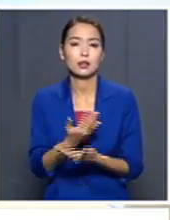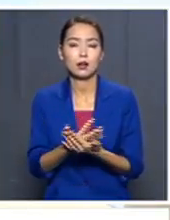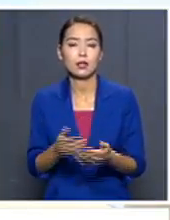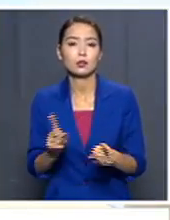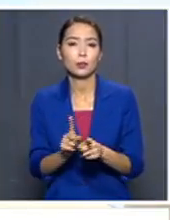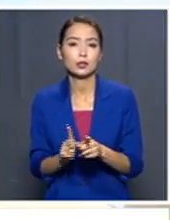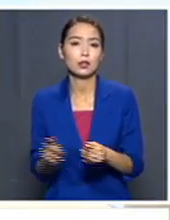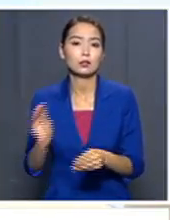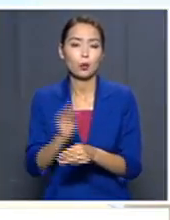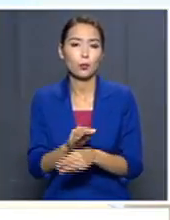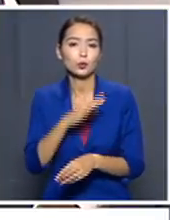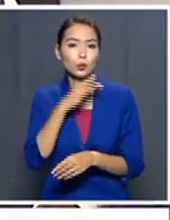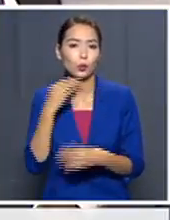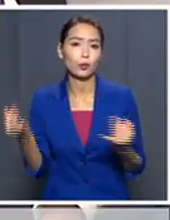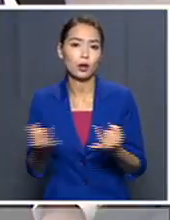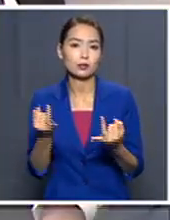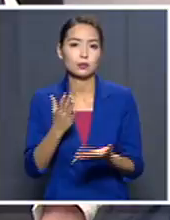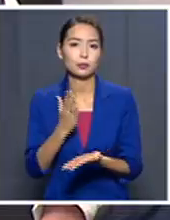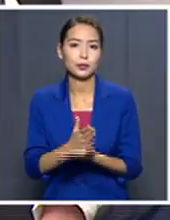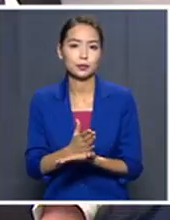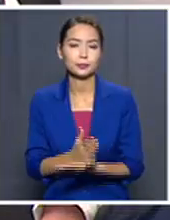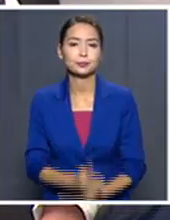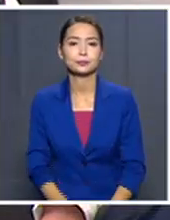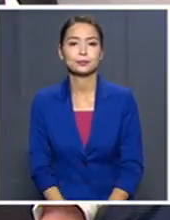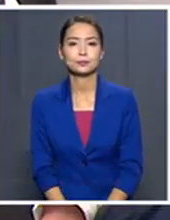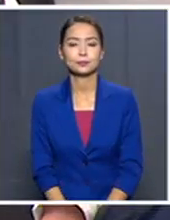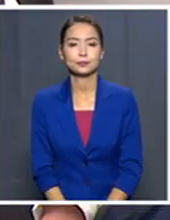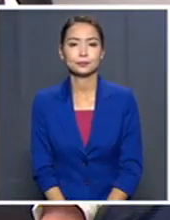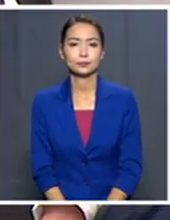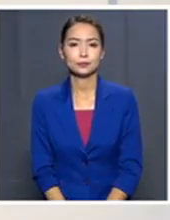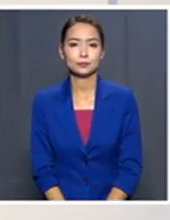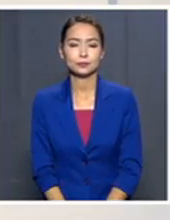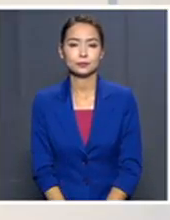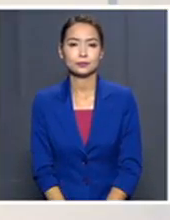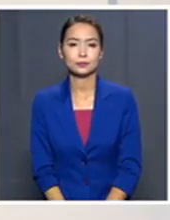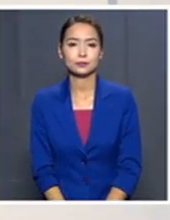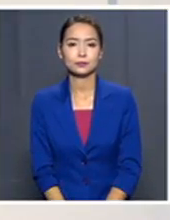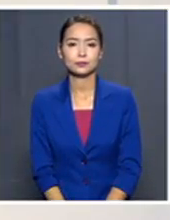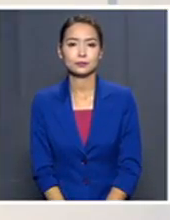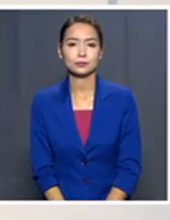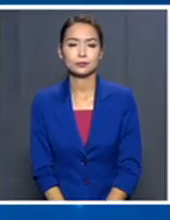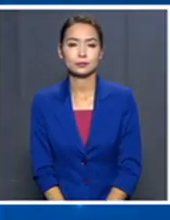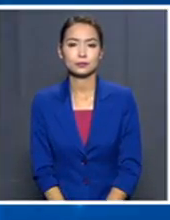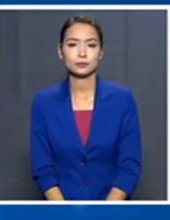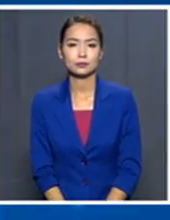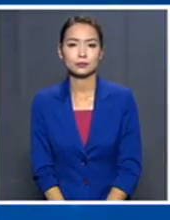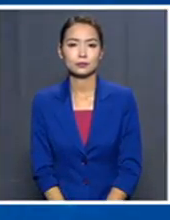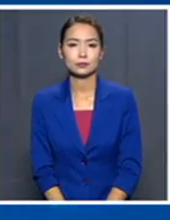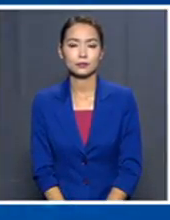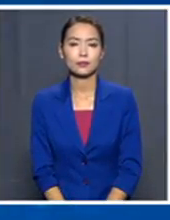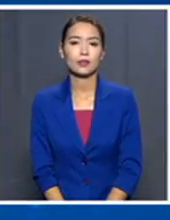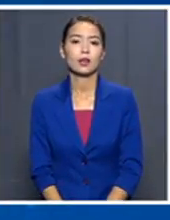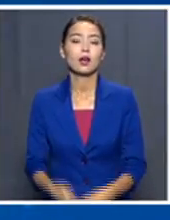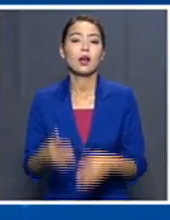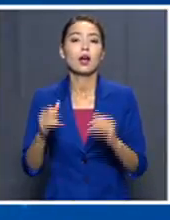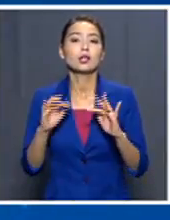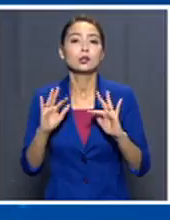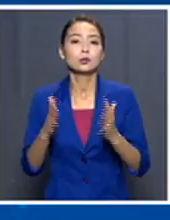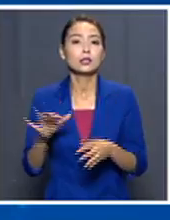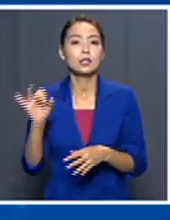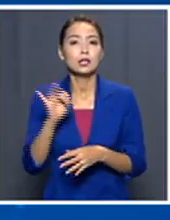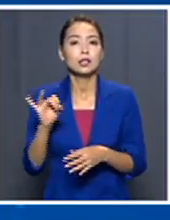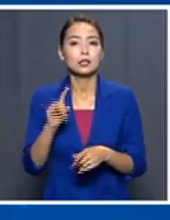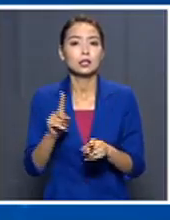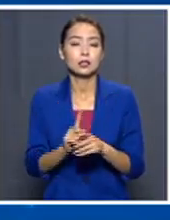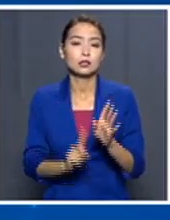деген қызығушылық жоғары. Досжан Маратұлы, Жаслан Қобдабай, ұлттық арна. Ақиқат тарихы ақтарыла